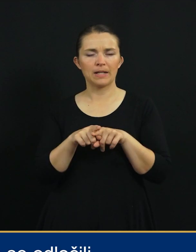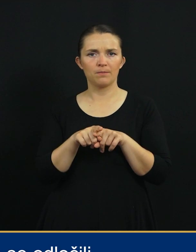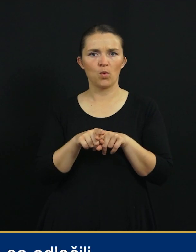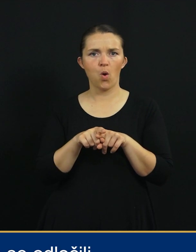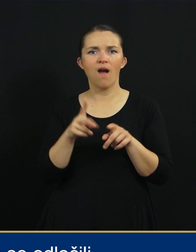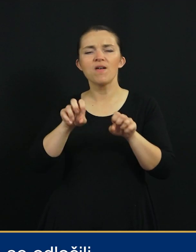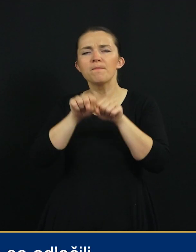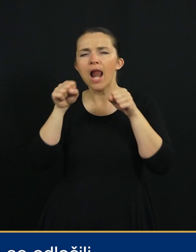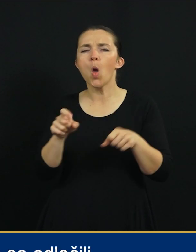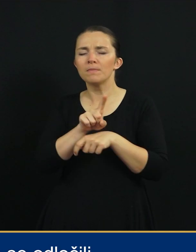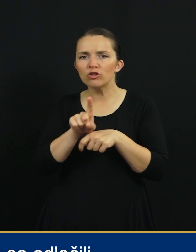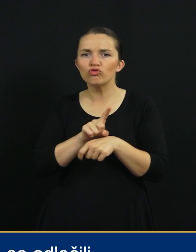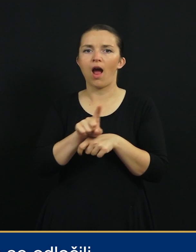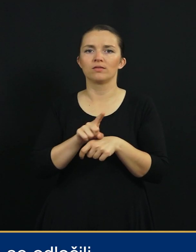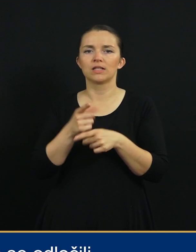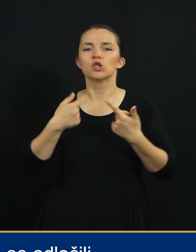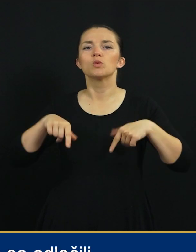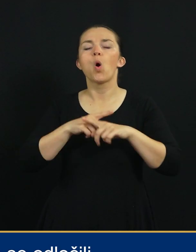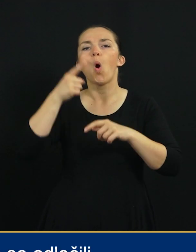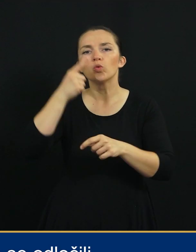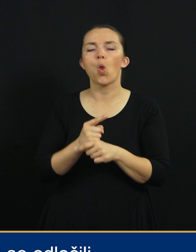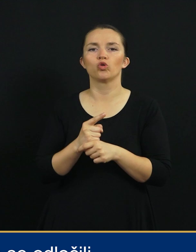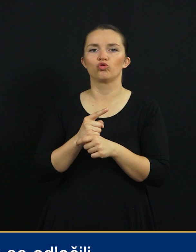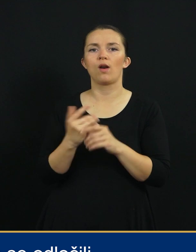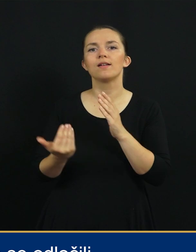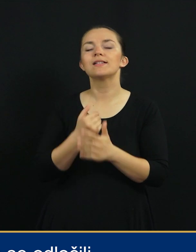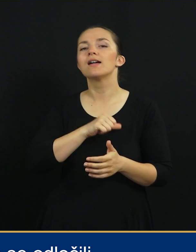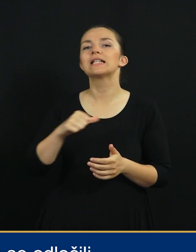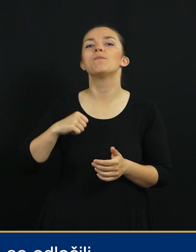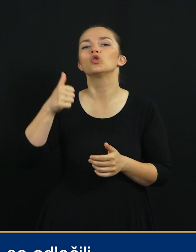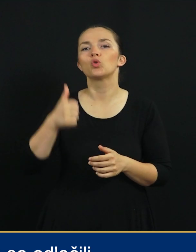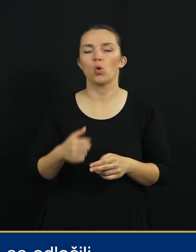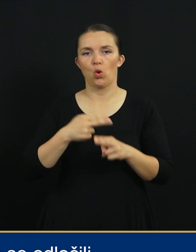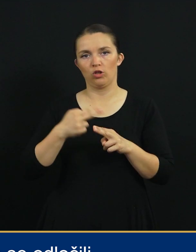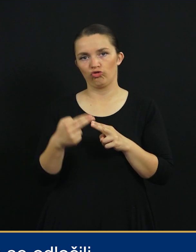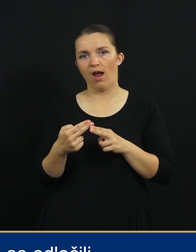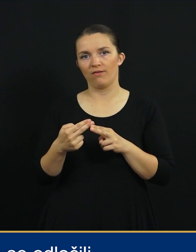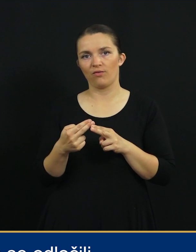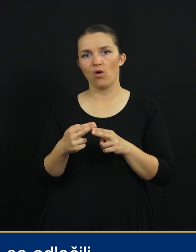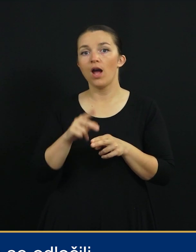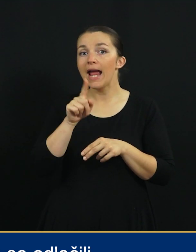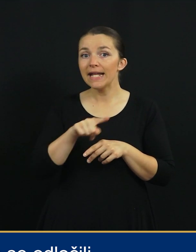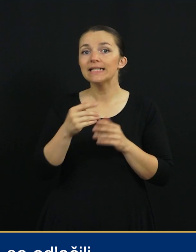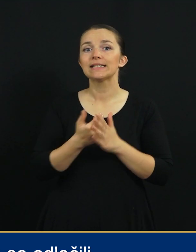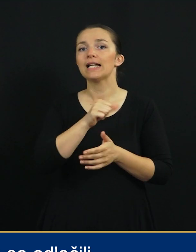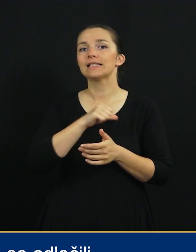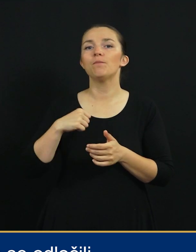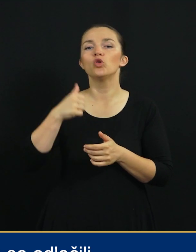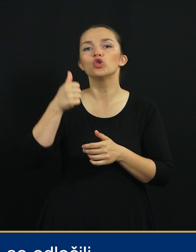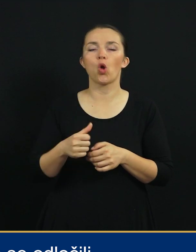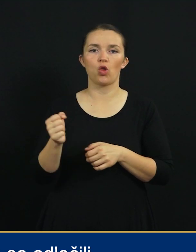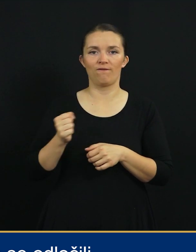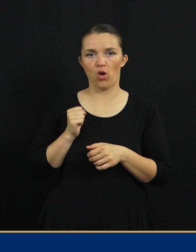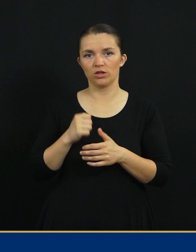v prelomnih časih smo se odločili za samostojno državo in za samostojno